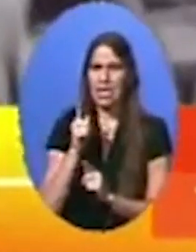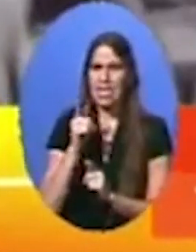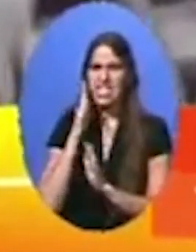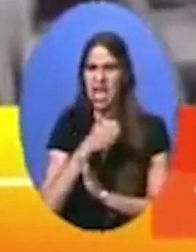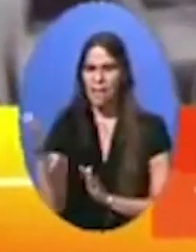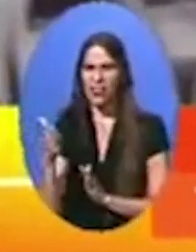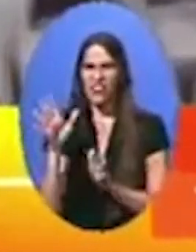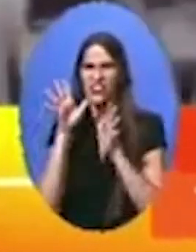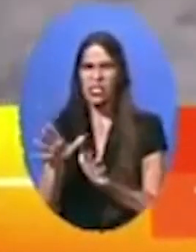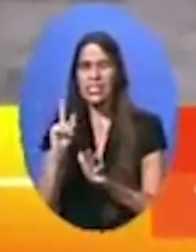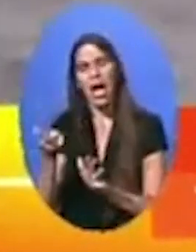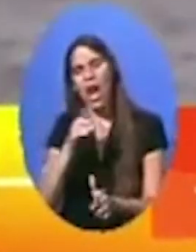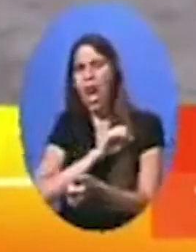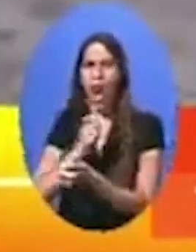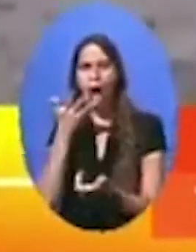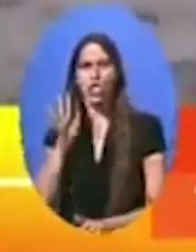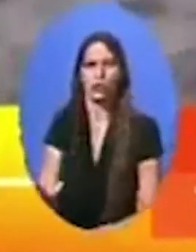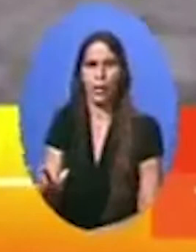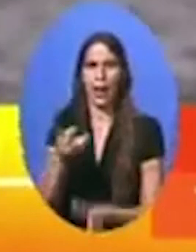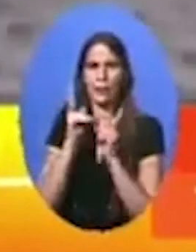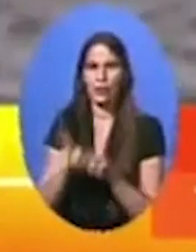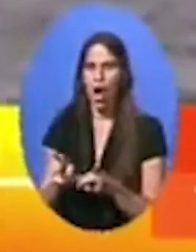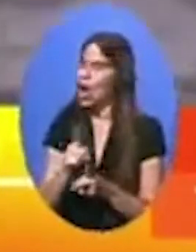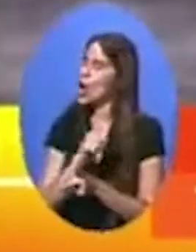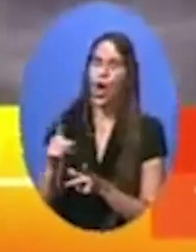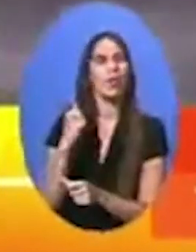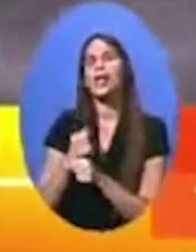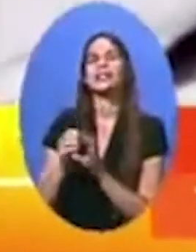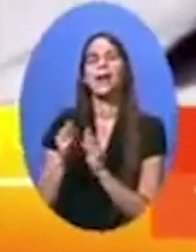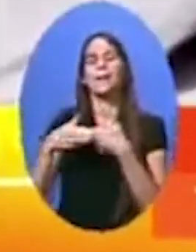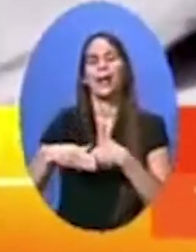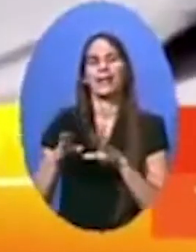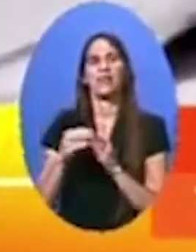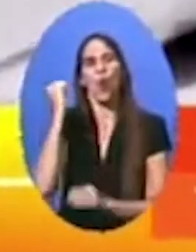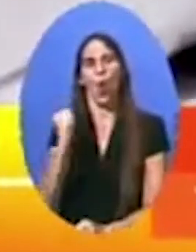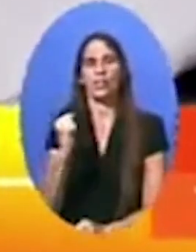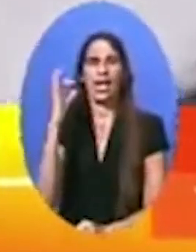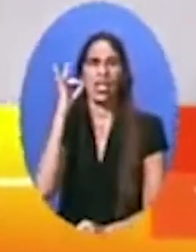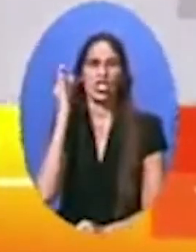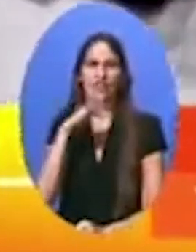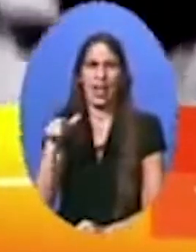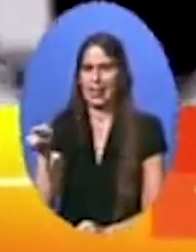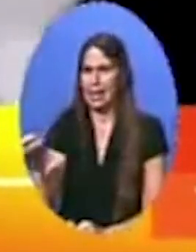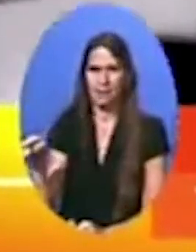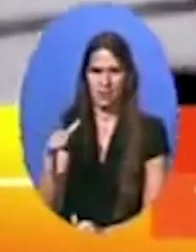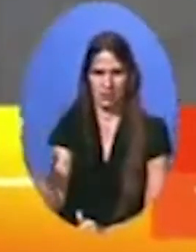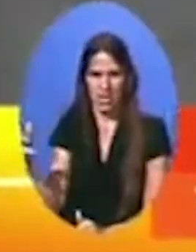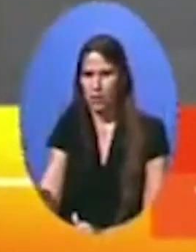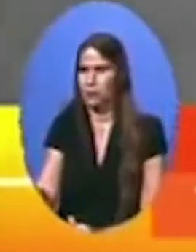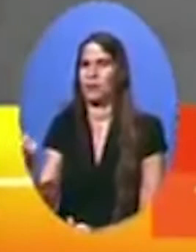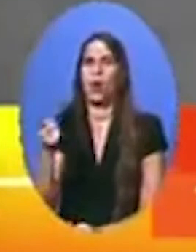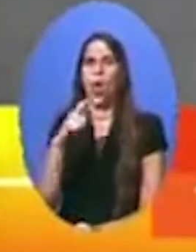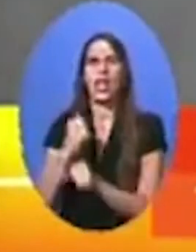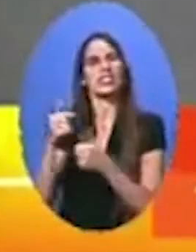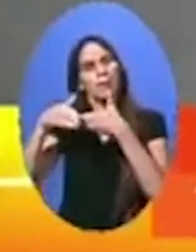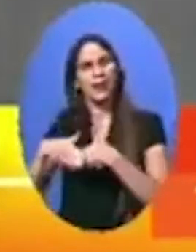הפשיסטי להשפיל כמה שאפשר, לא נעשה איתם ברית עם רוצחי נשים וילדים, ולא נעשה ברית